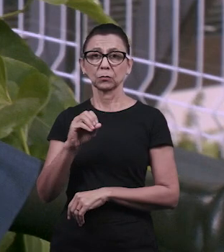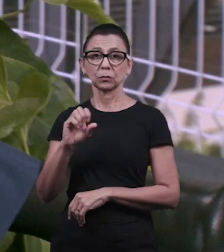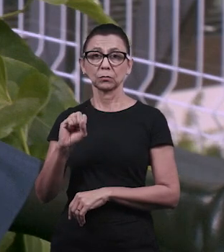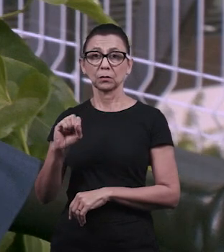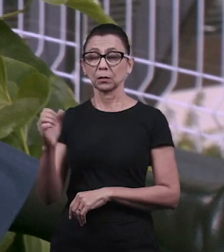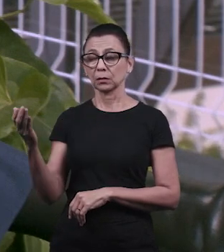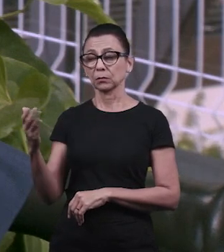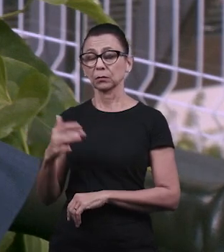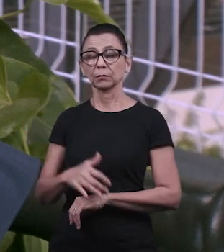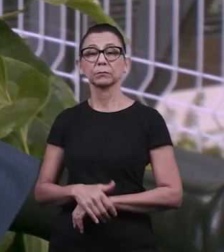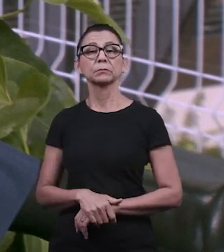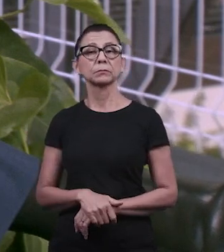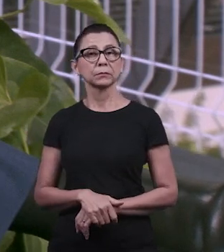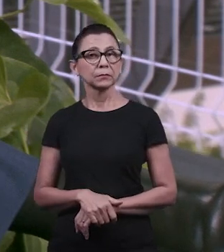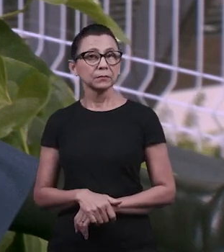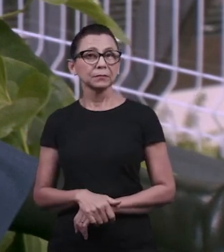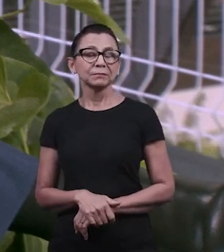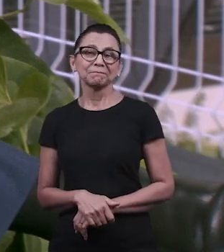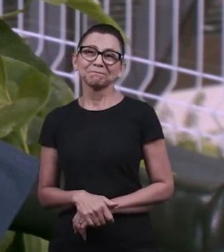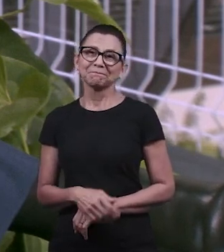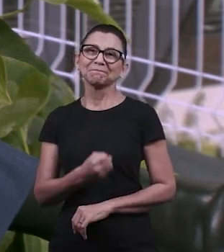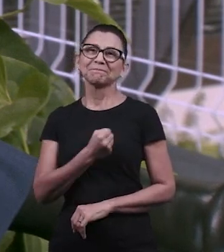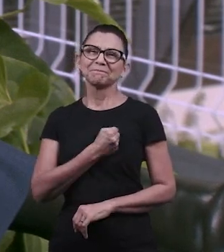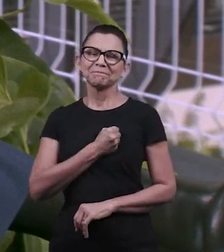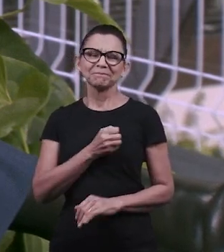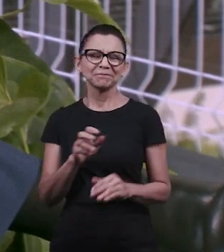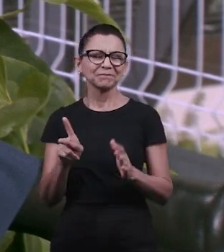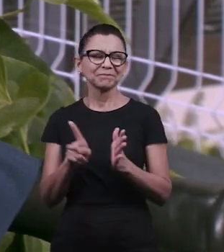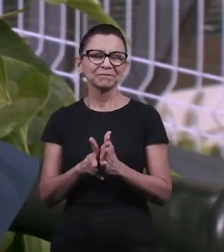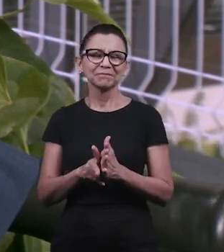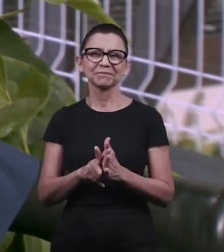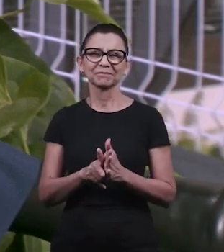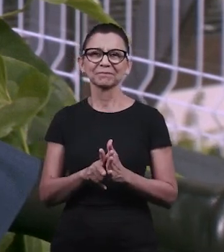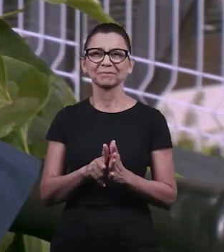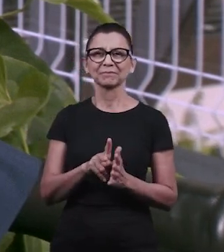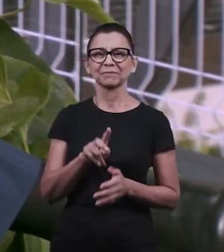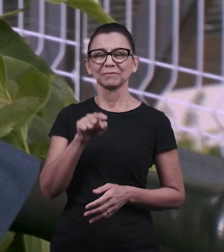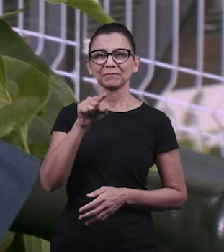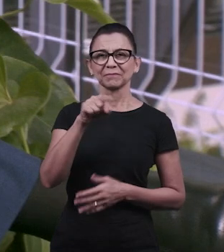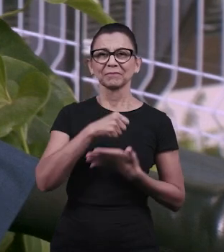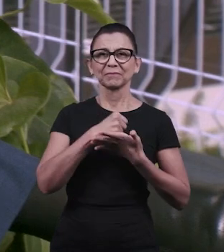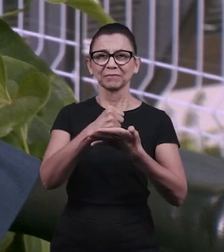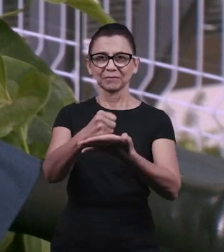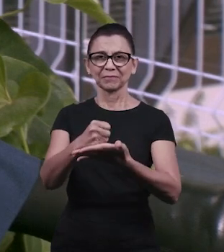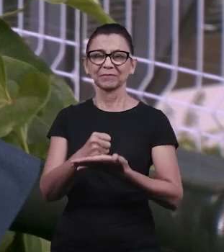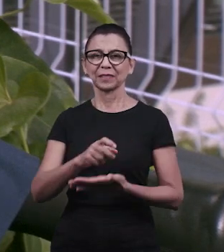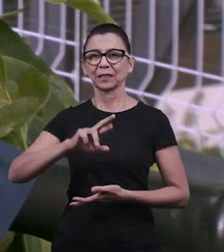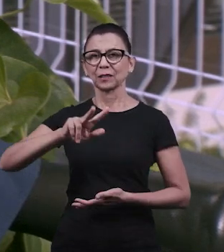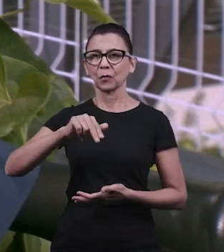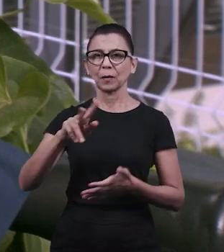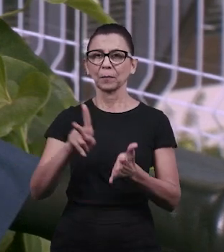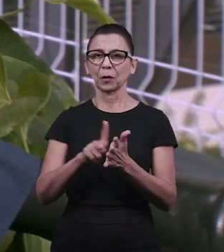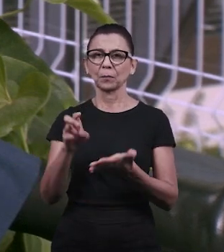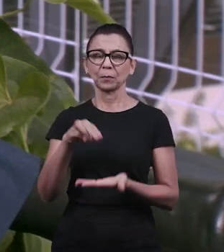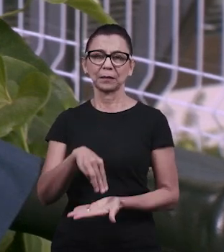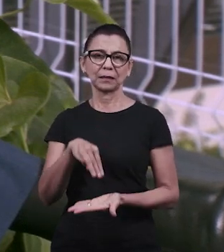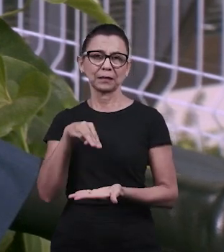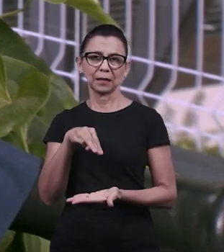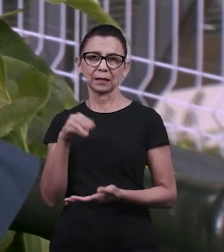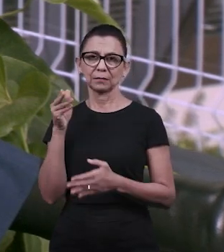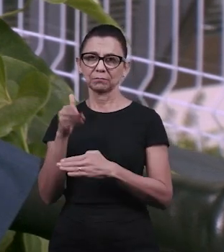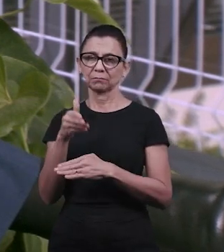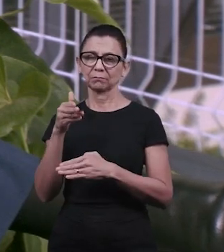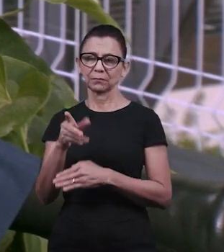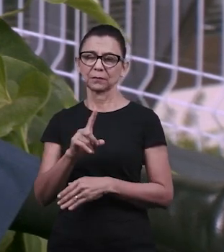3076. Вы можете обратиться к нам по этому каналу. И этот канал для всех тех, кто еще не является членами церкви,